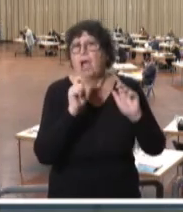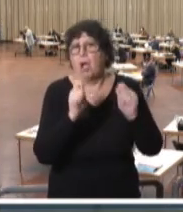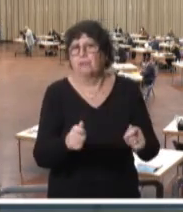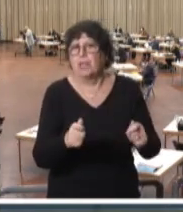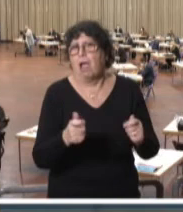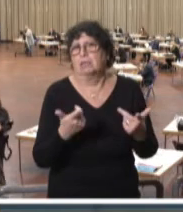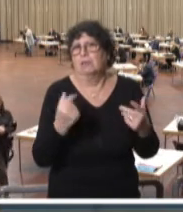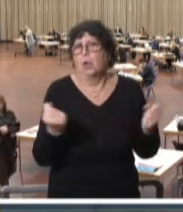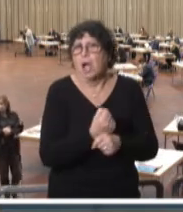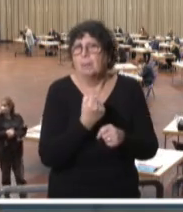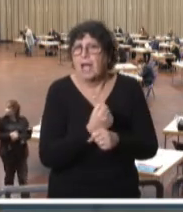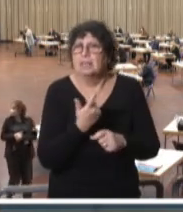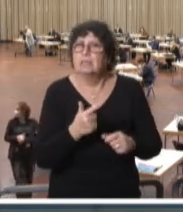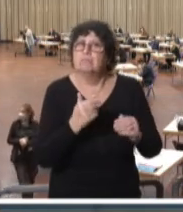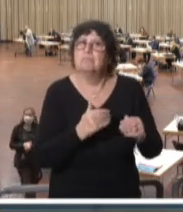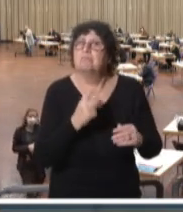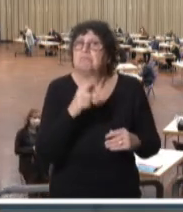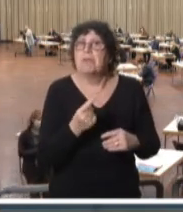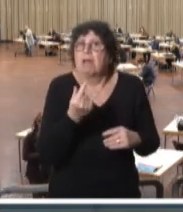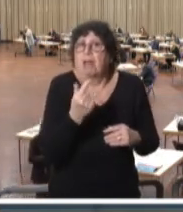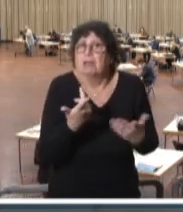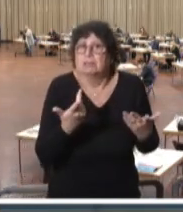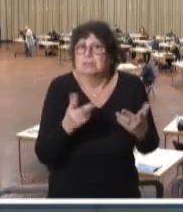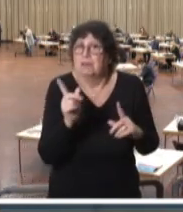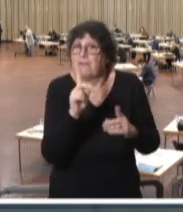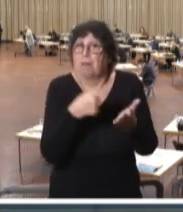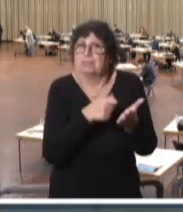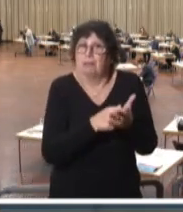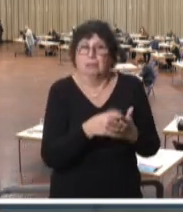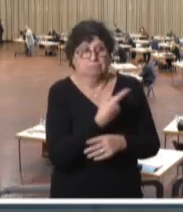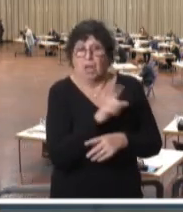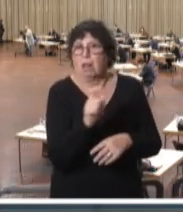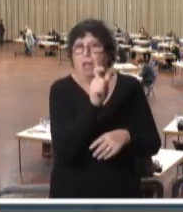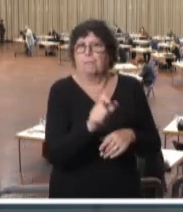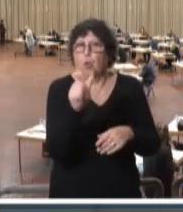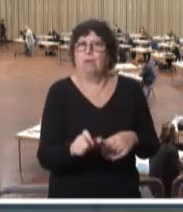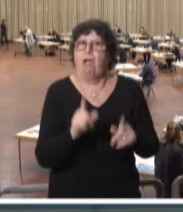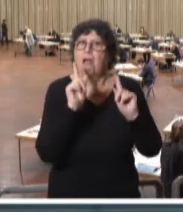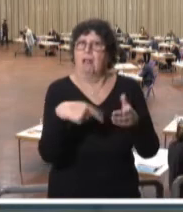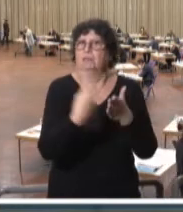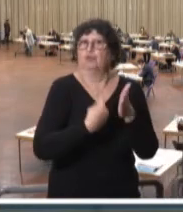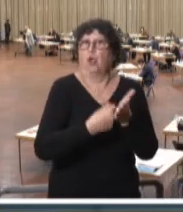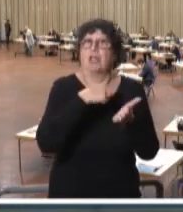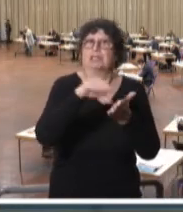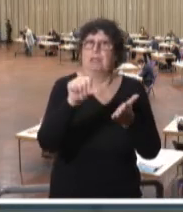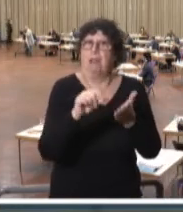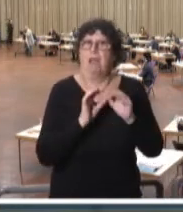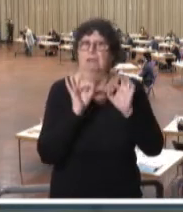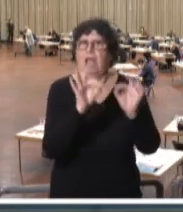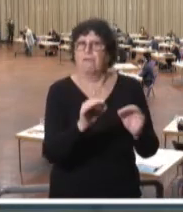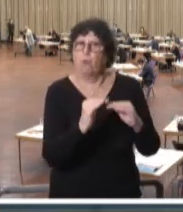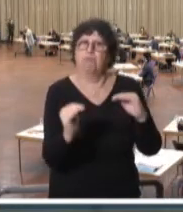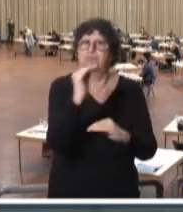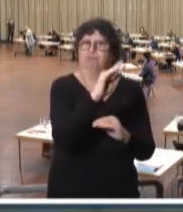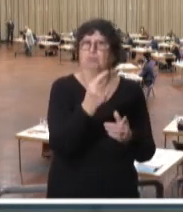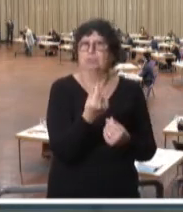Und das Geld dafür fällt ja nicht vom Himmel, sondern es ist von allen Bürgern als Steuerzahler und als